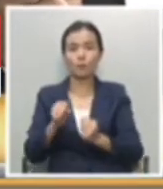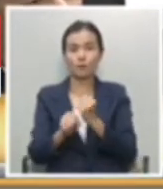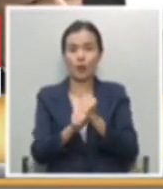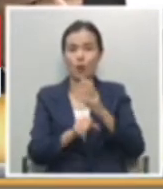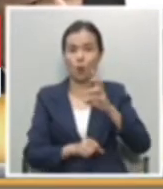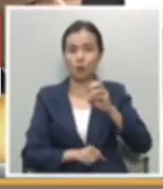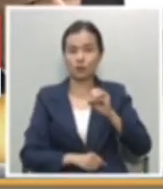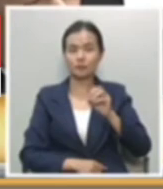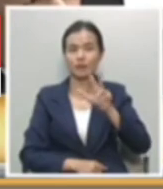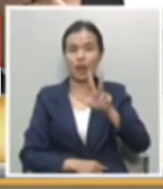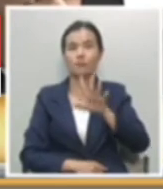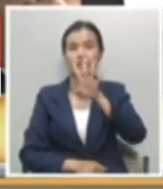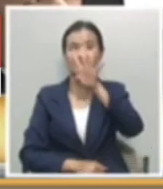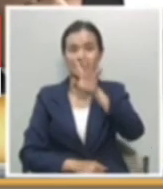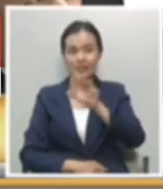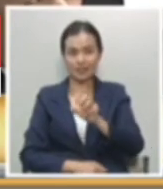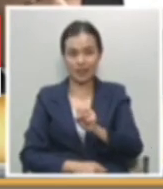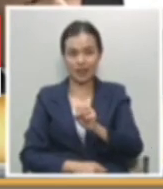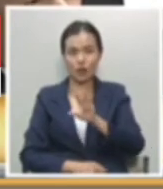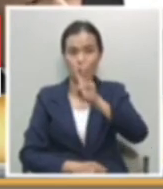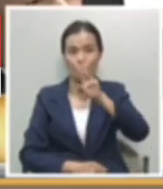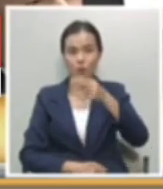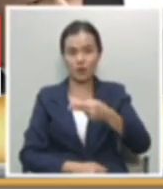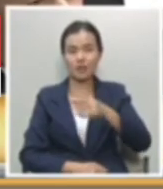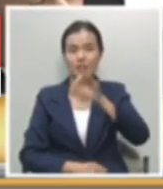นี้